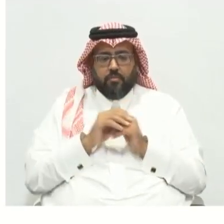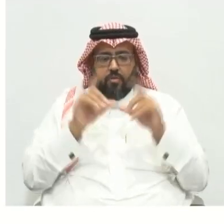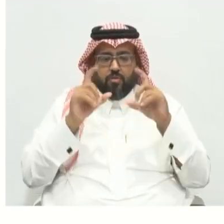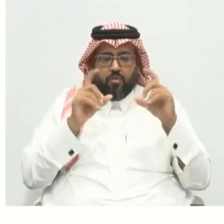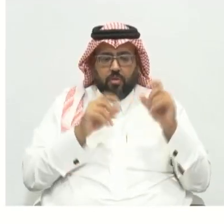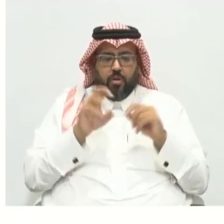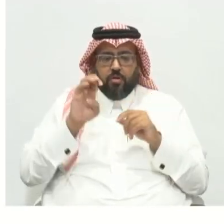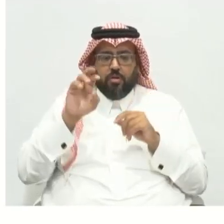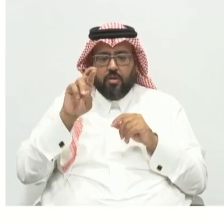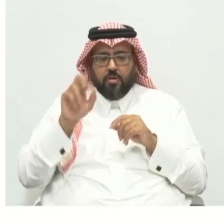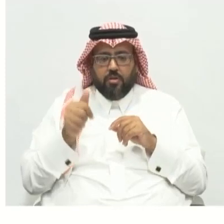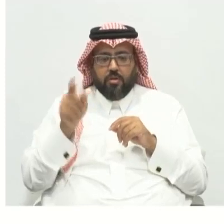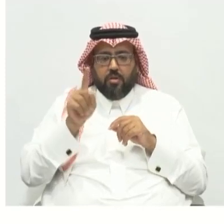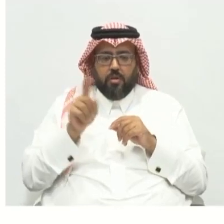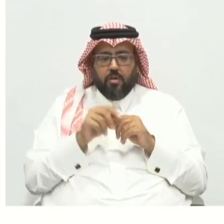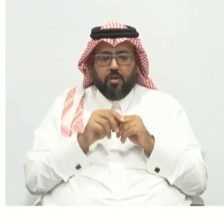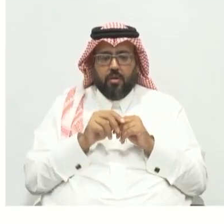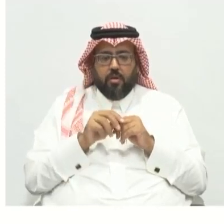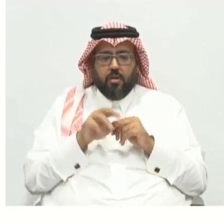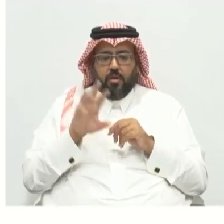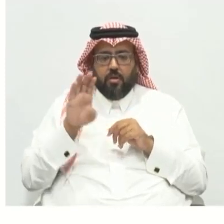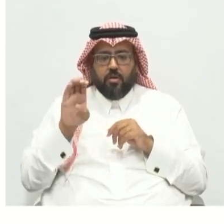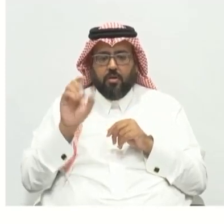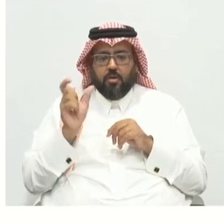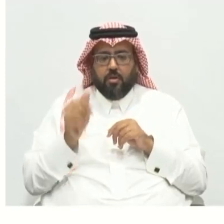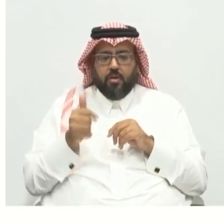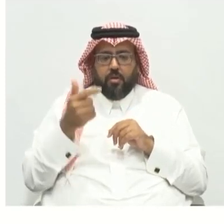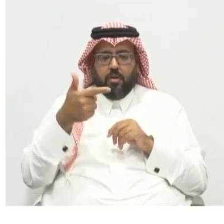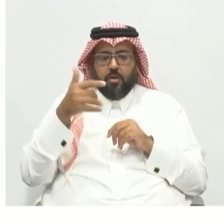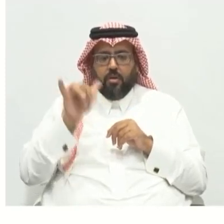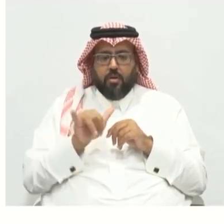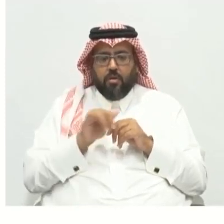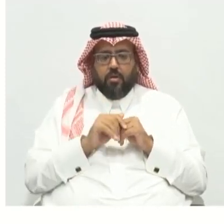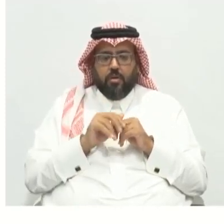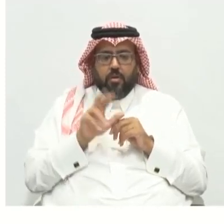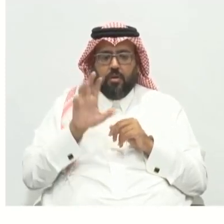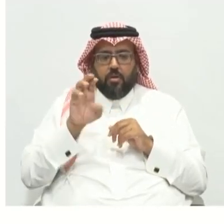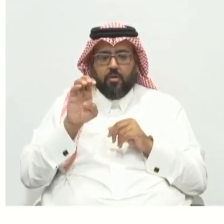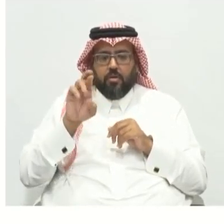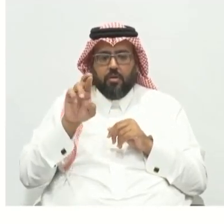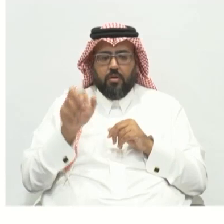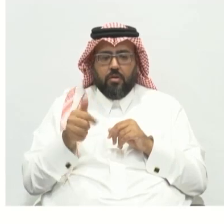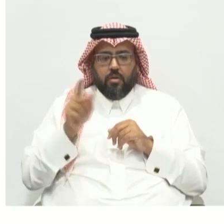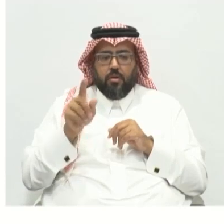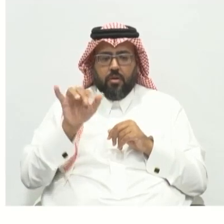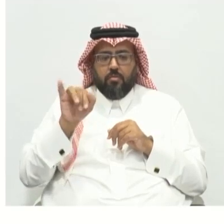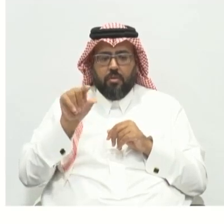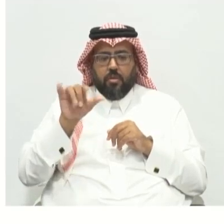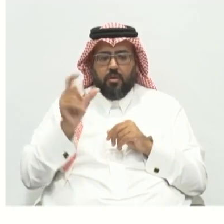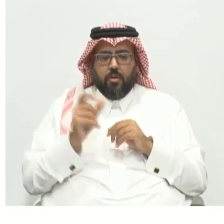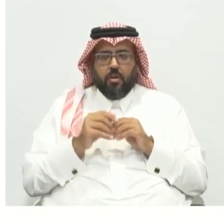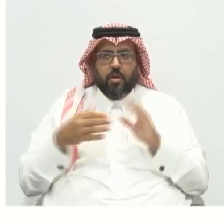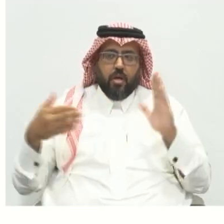صور الجزاء ذكرنا قبل قليل انها اما تكون جزاء جنائي او جزاء مدني او جزاء اداري